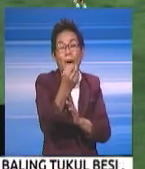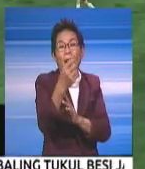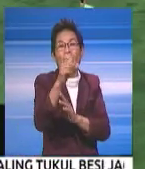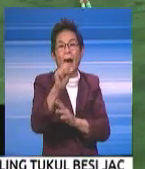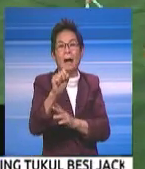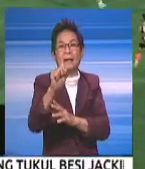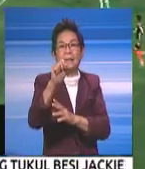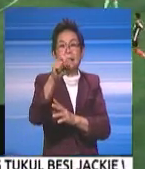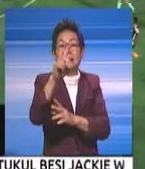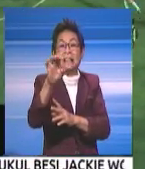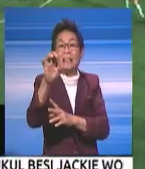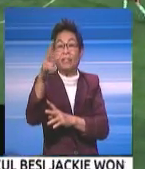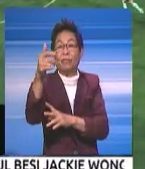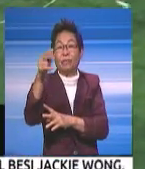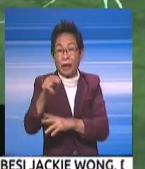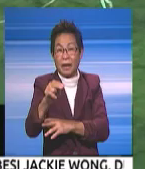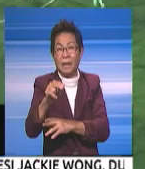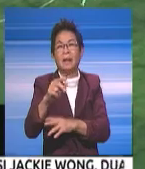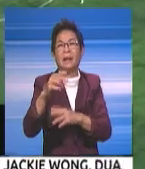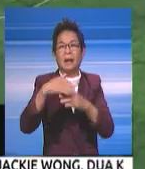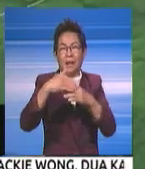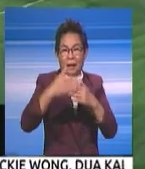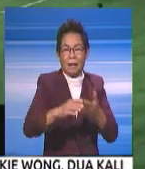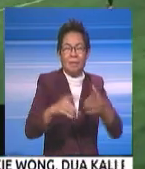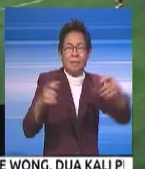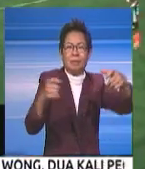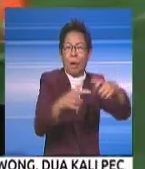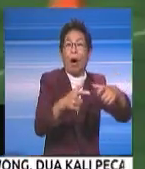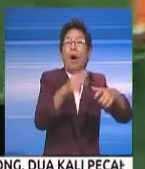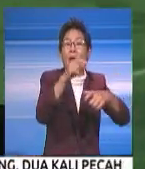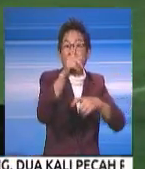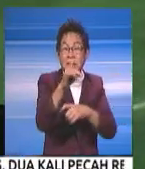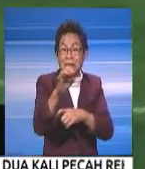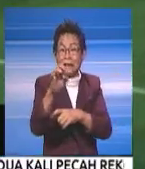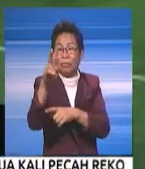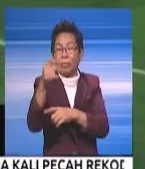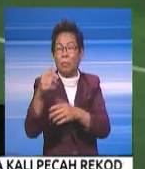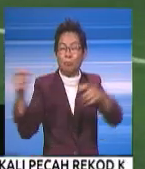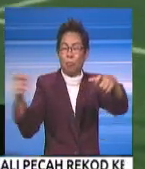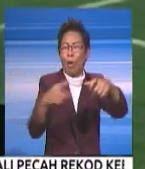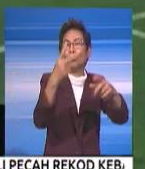Devon sebelum Luka Milunovic menjadikan kedudukan 2-0.